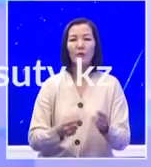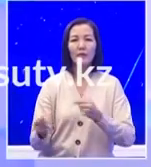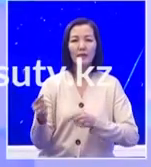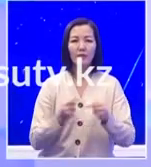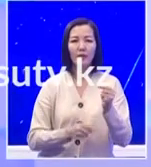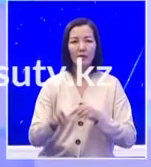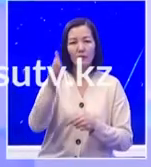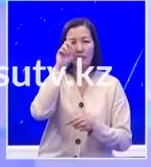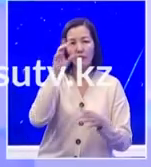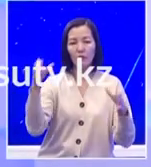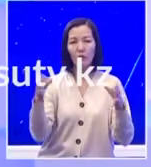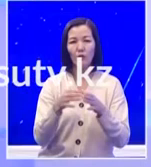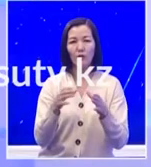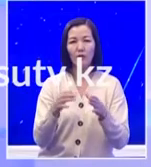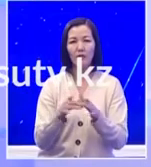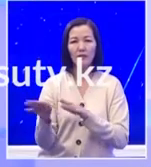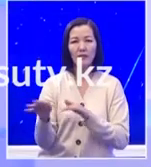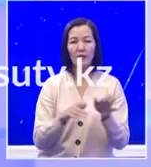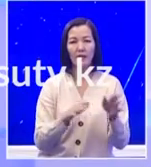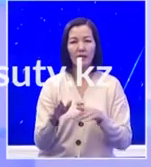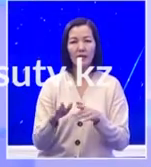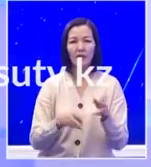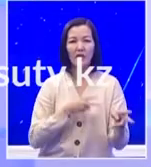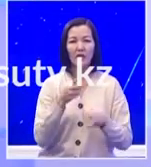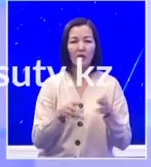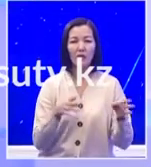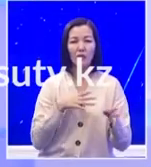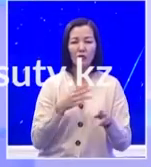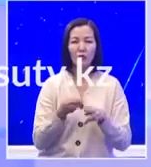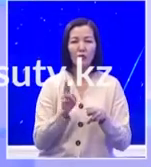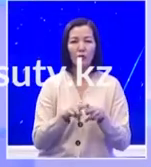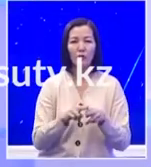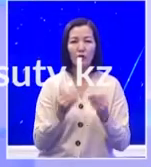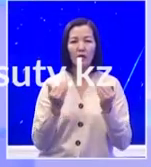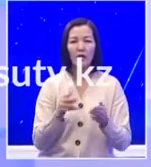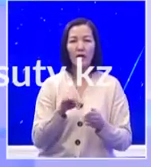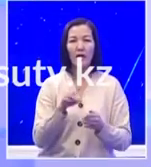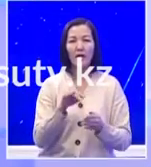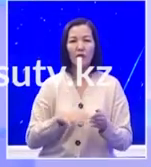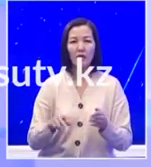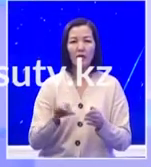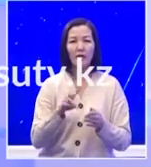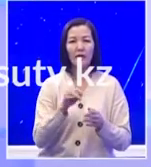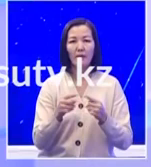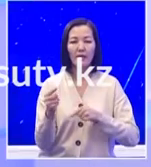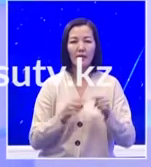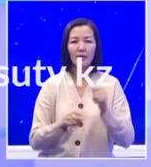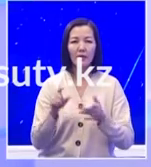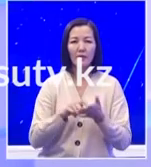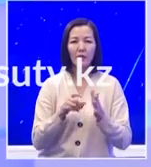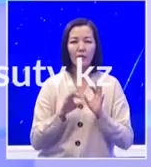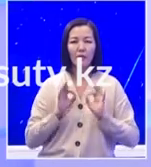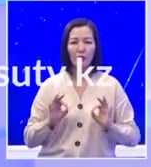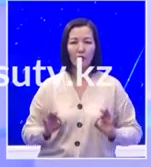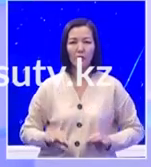Облыс кәсіпкерлері мемлекеттік органдардың әрекетсіздігіне шағым түсірді. Бұл туралы Іле ауданында өткен Атамекен кәсіпкерлер палатасы мен